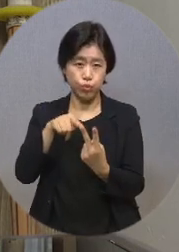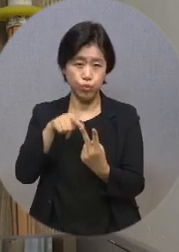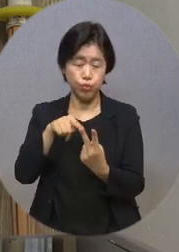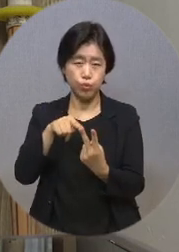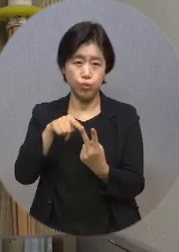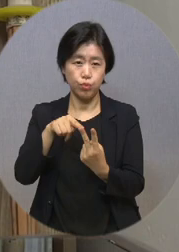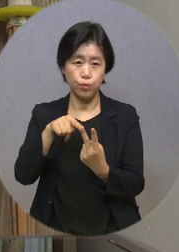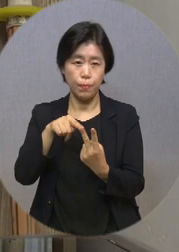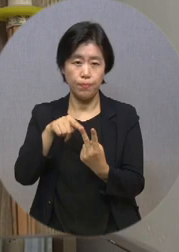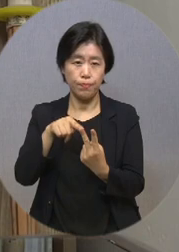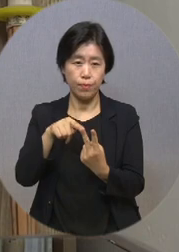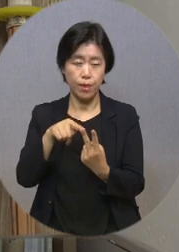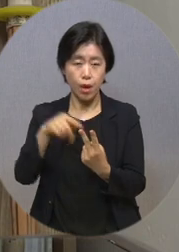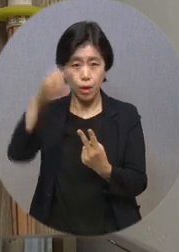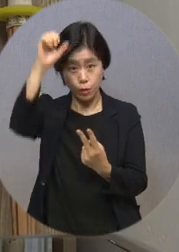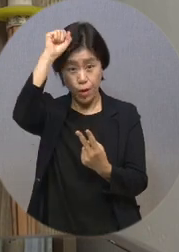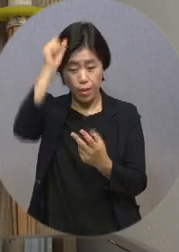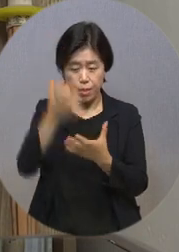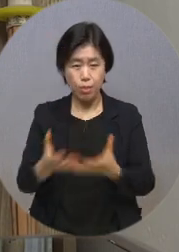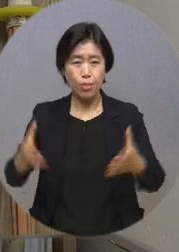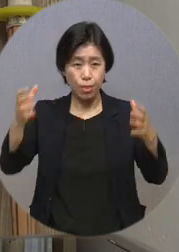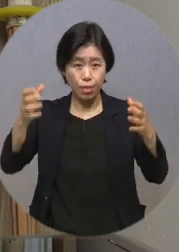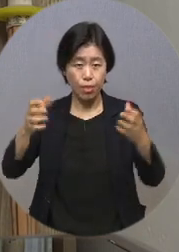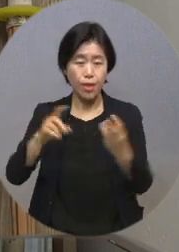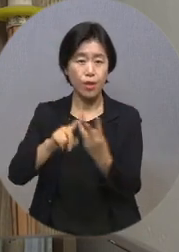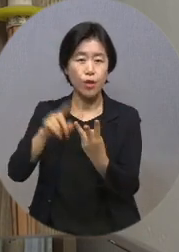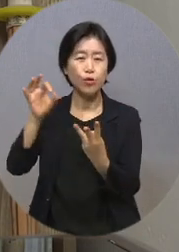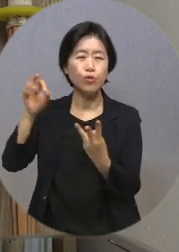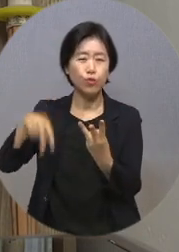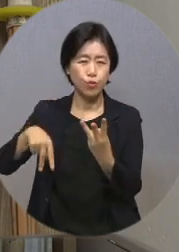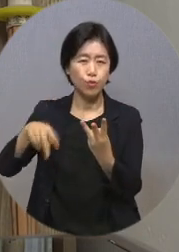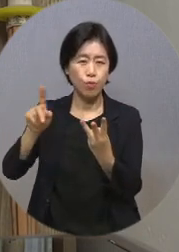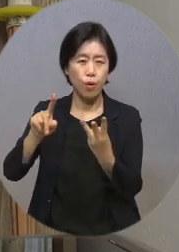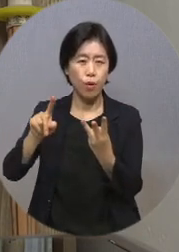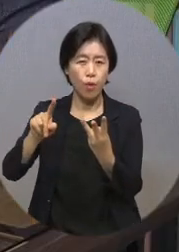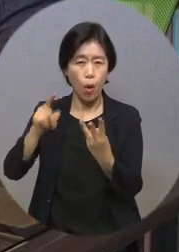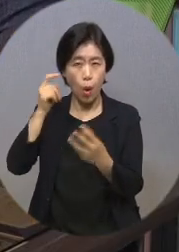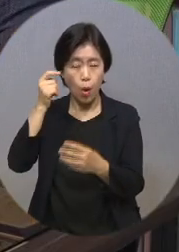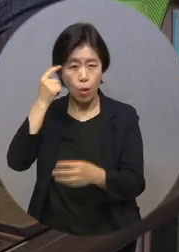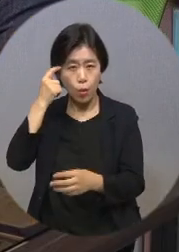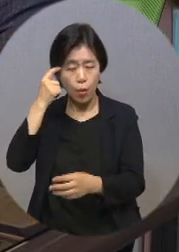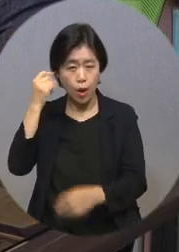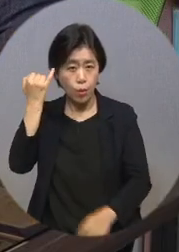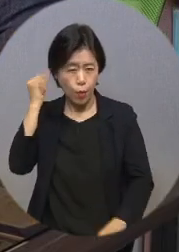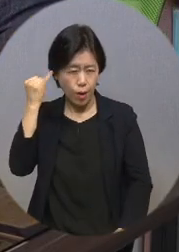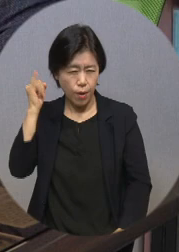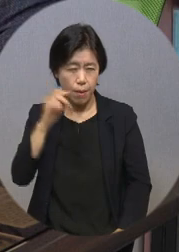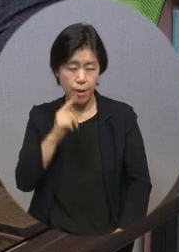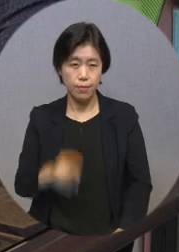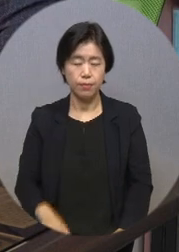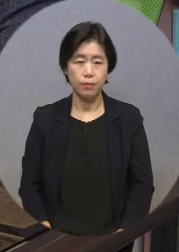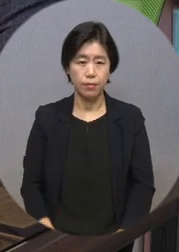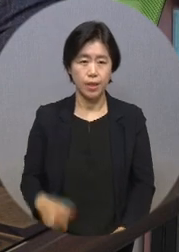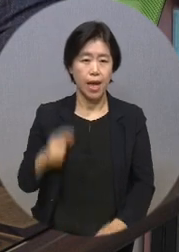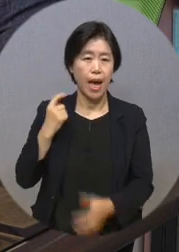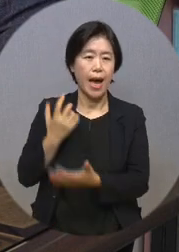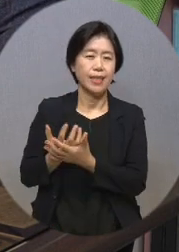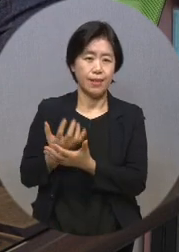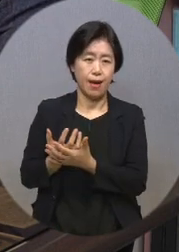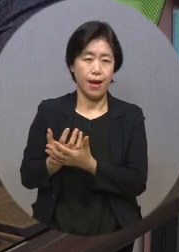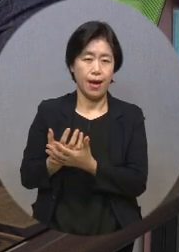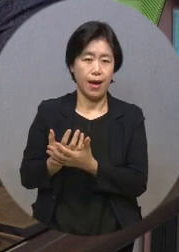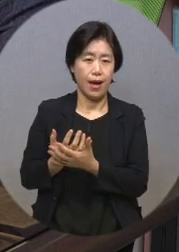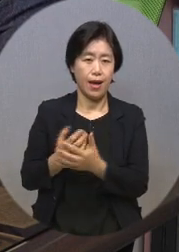쇠솥이라는 뜻입니다. 네네. 큰 쇠솥. 그 유자는 깨유자, 계층유자라고도 합니다. 한자로 풀이하면 대한민국에 딱 한 명밖에 없는